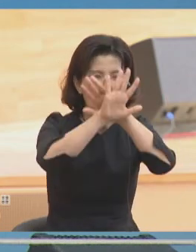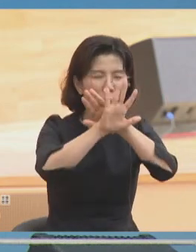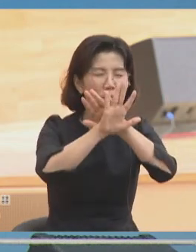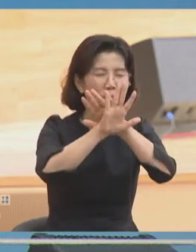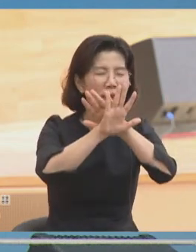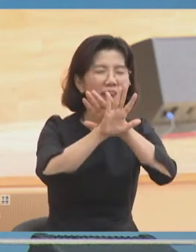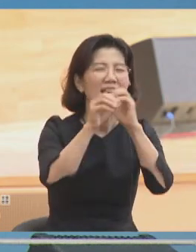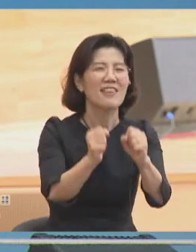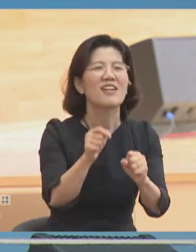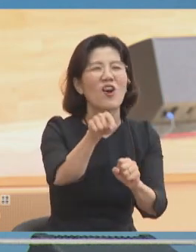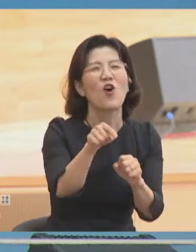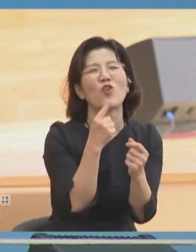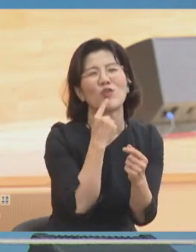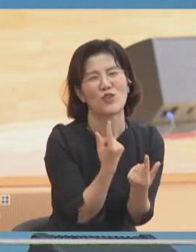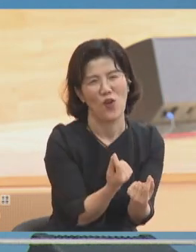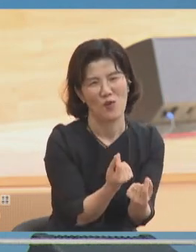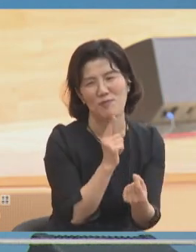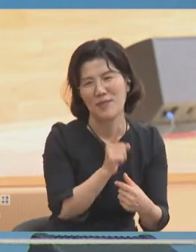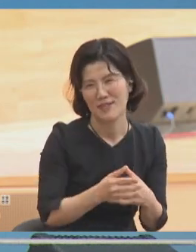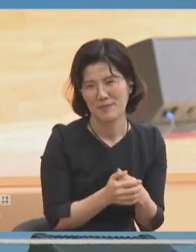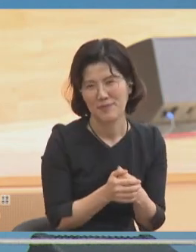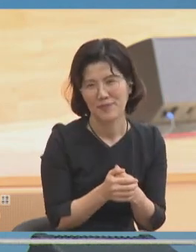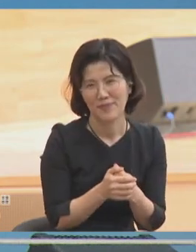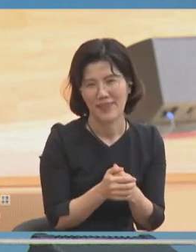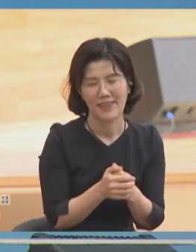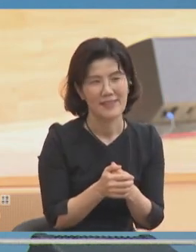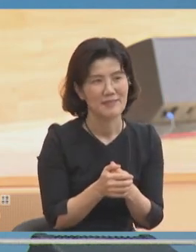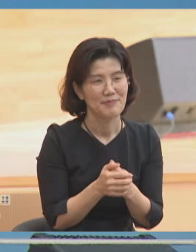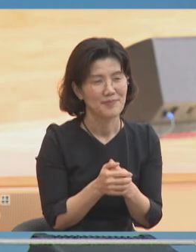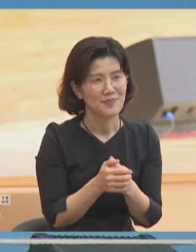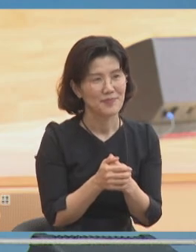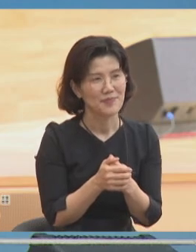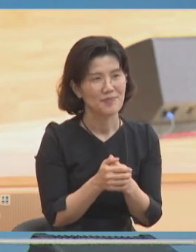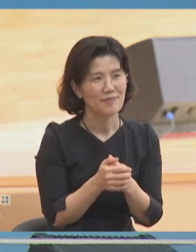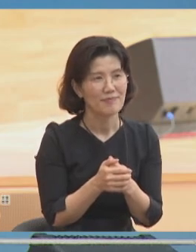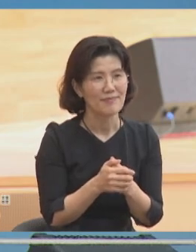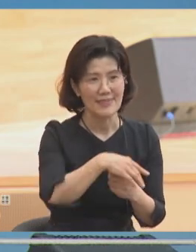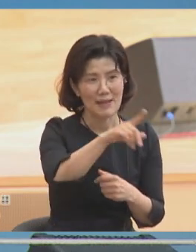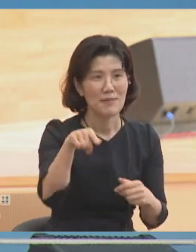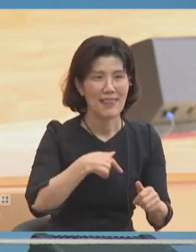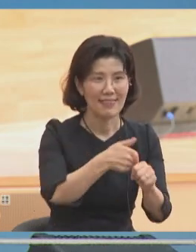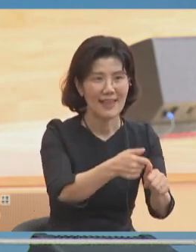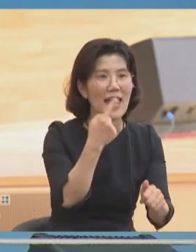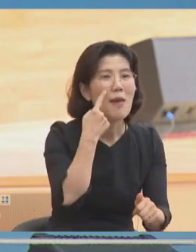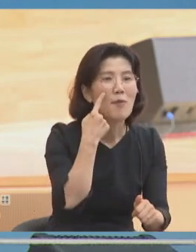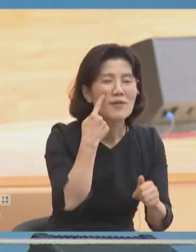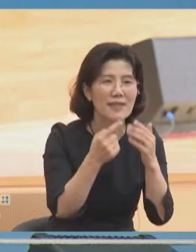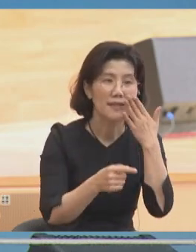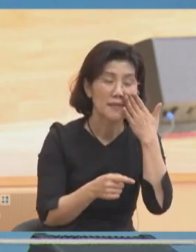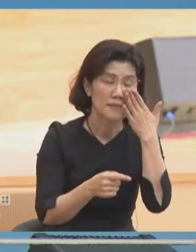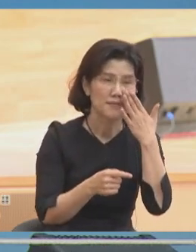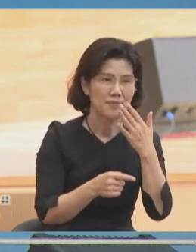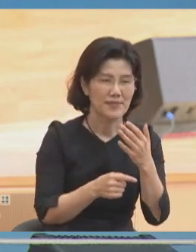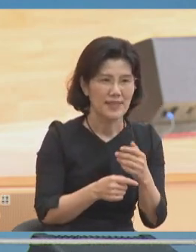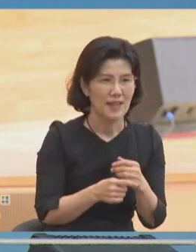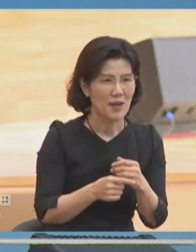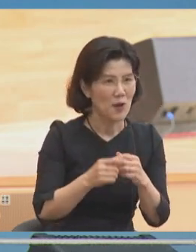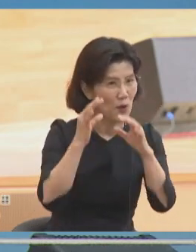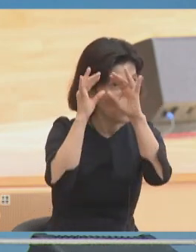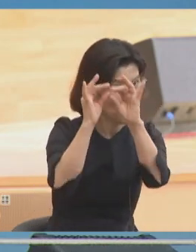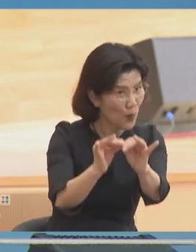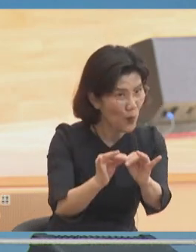사랑하는 성도 여러분 저를 다시 한번 따라해 볼 텐데 따라할 때 진짜 완전한 동의와 인정의